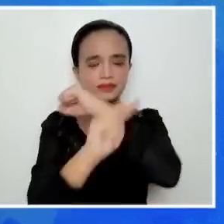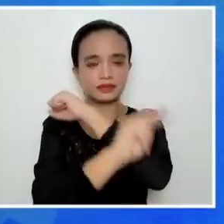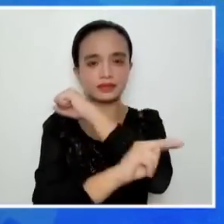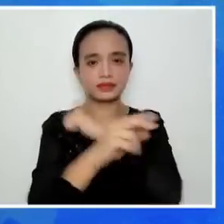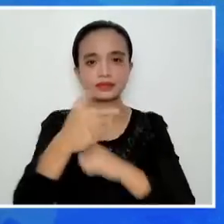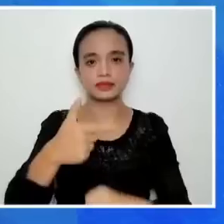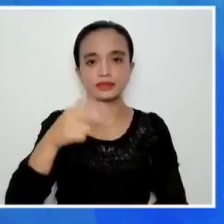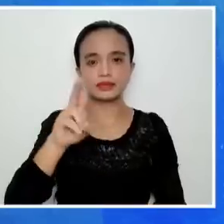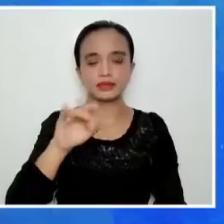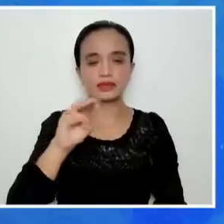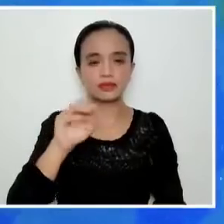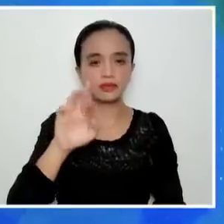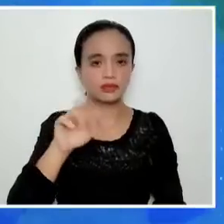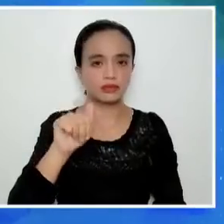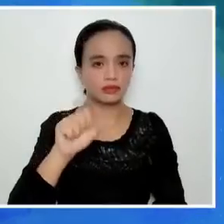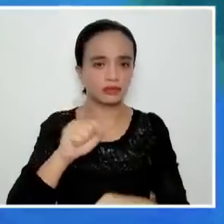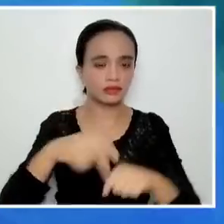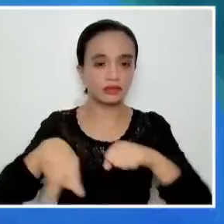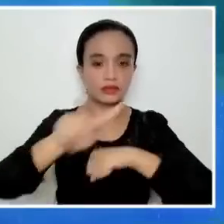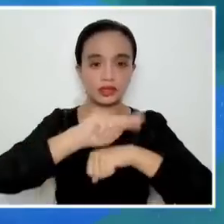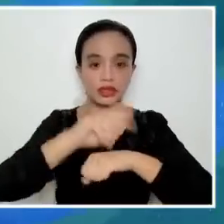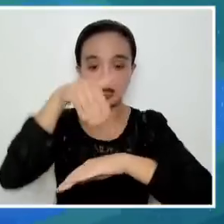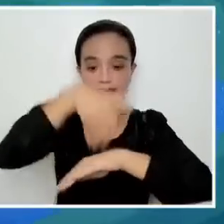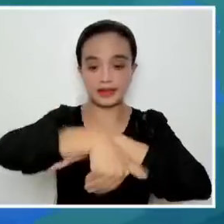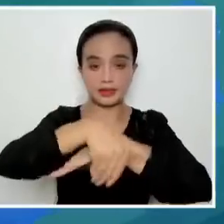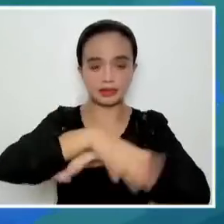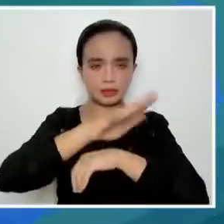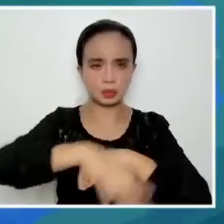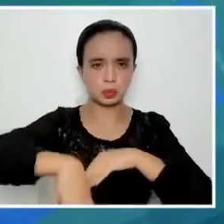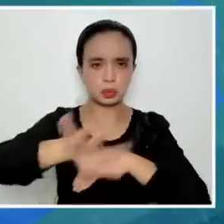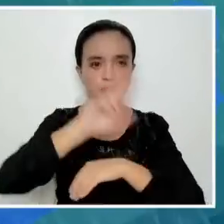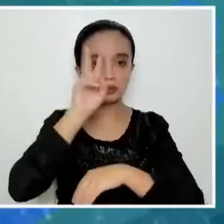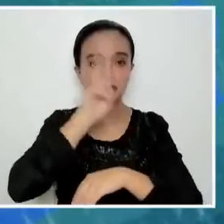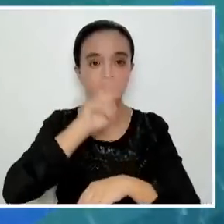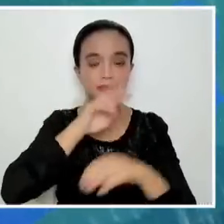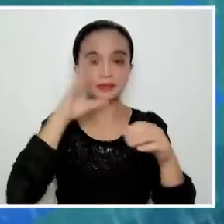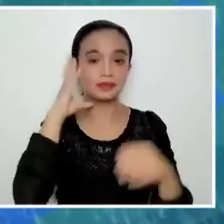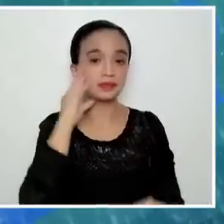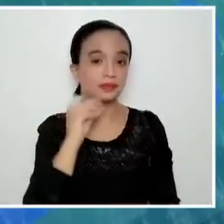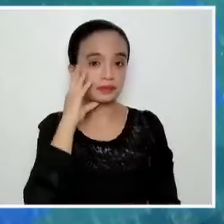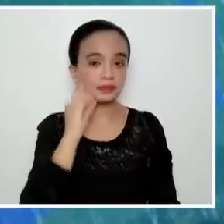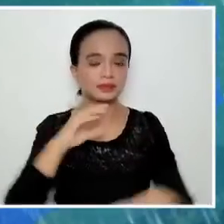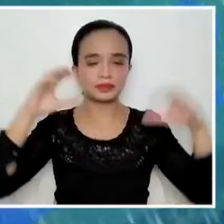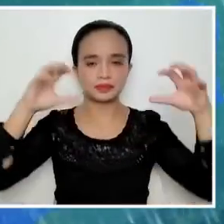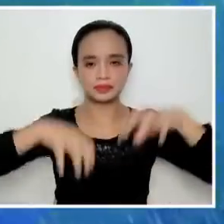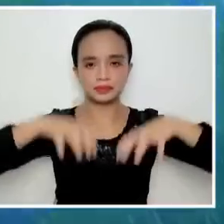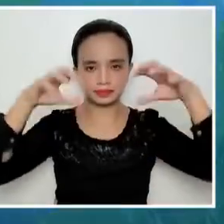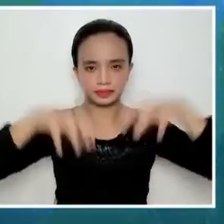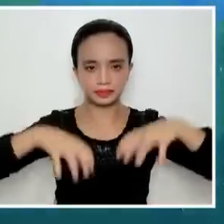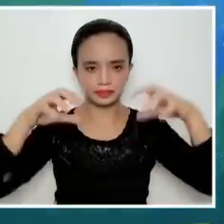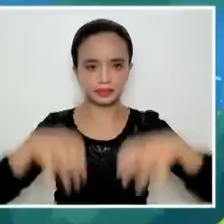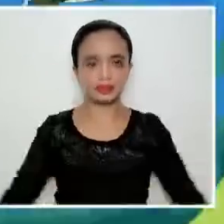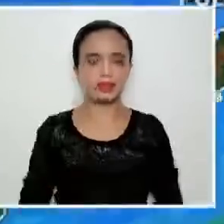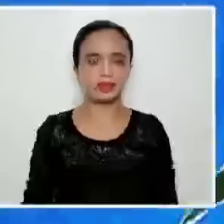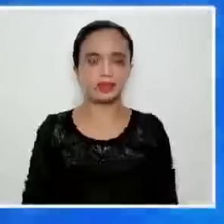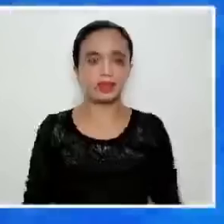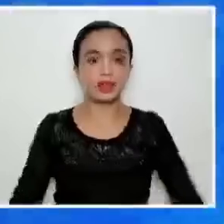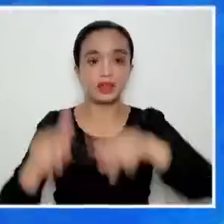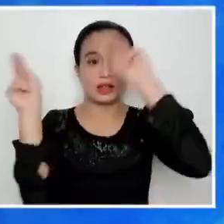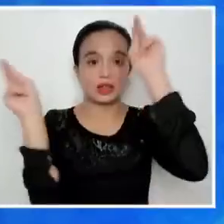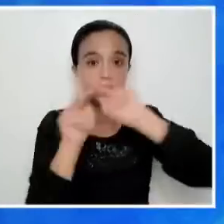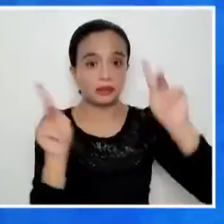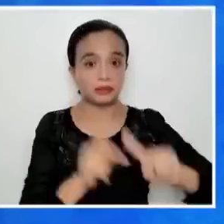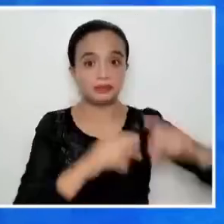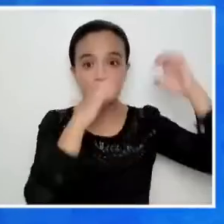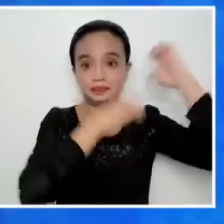Panay. At pagsapit ng gabi, buong Visayas muli ang makakaranas ng mga pag-ulan. Sa Palawan naman, yung mga pag-ulan aasahan po